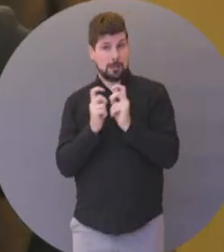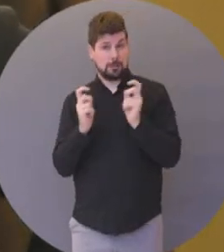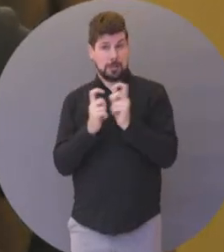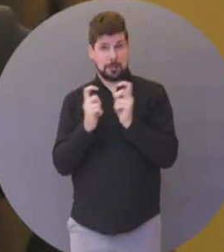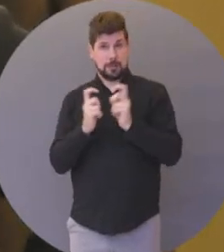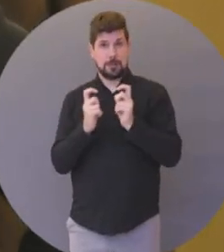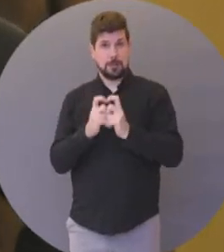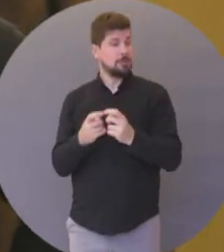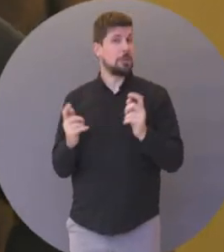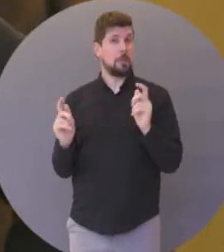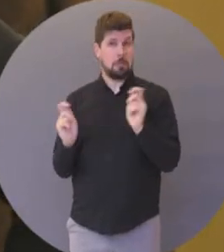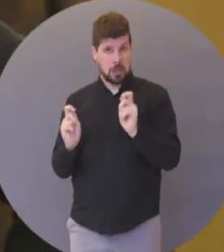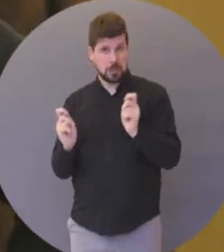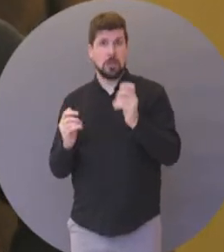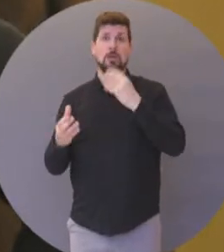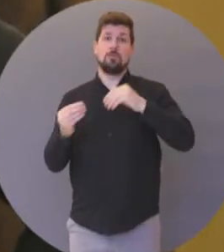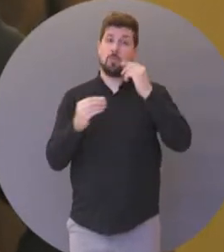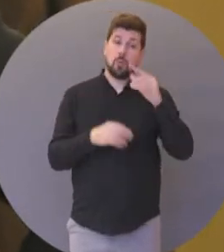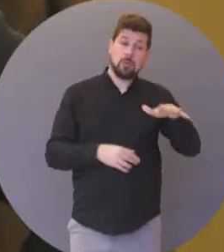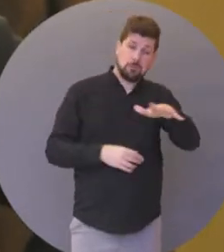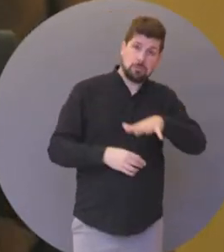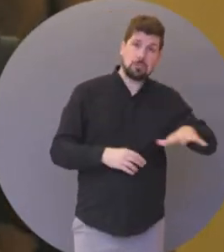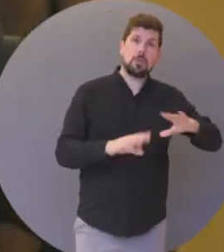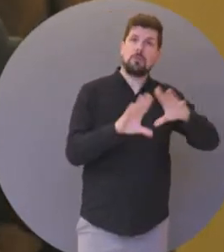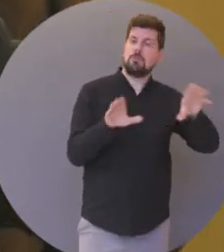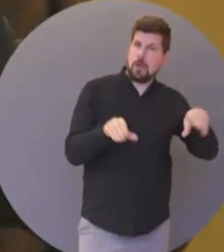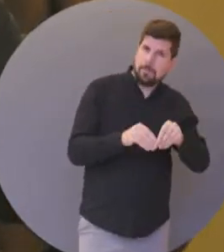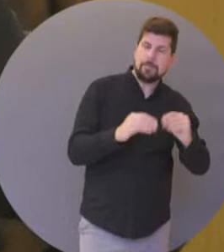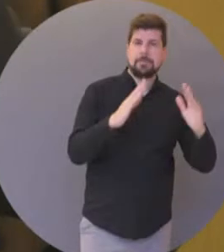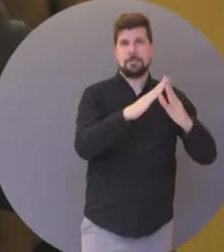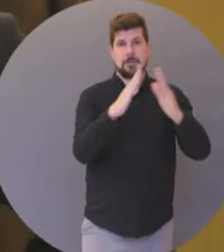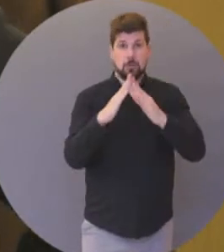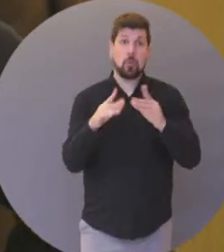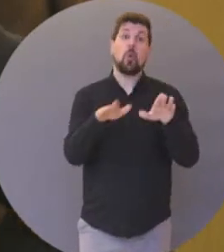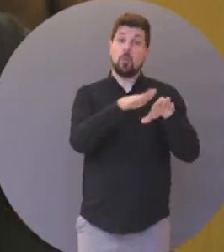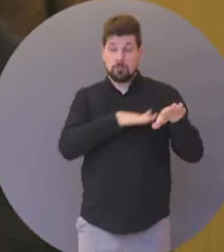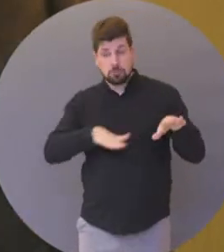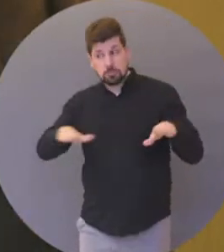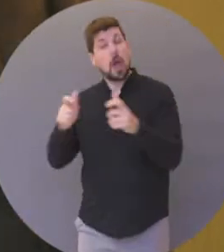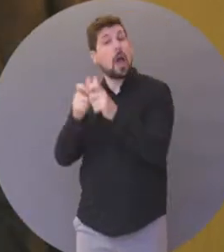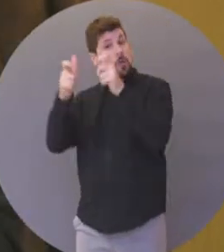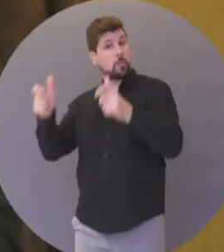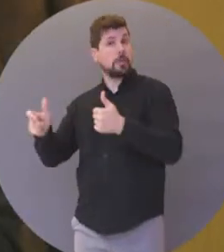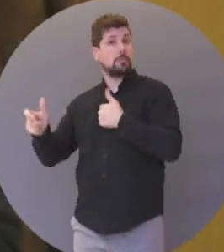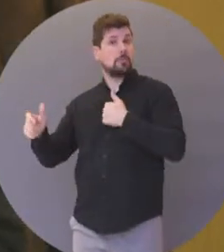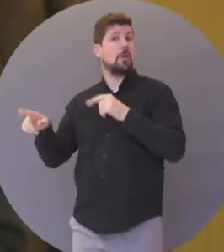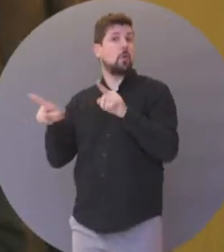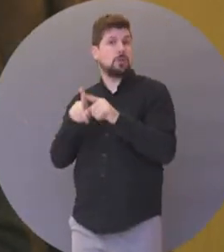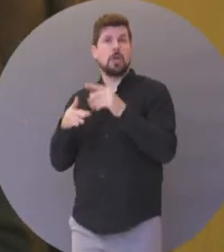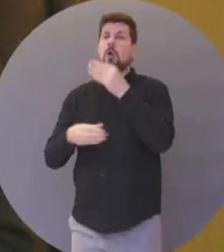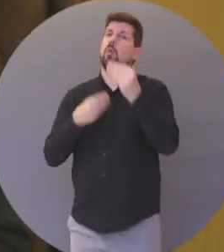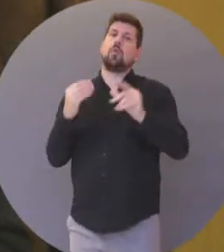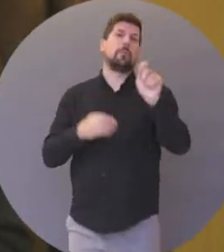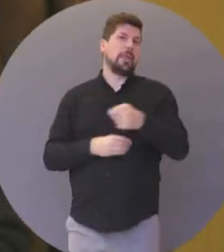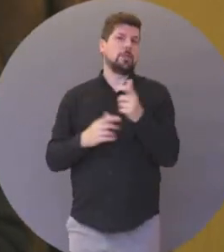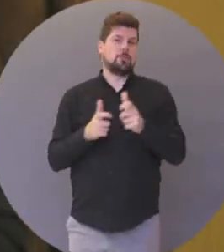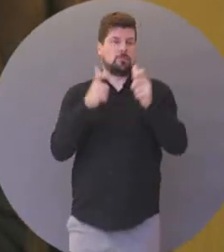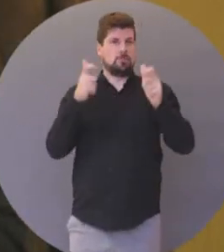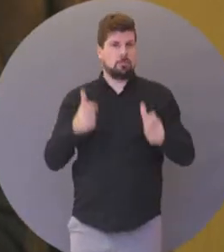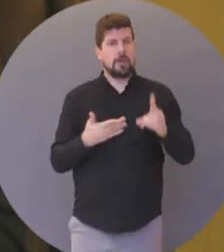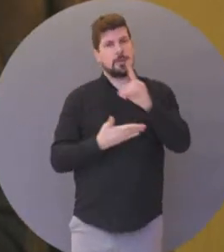ménage à nos entreprises et aussi et chacun comprendra le message à nos collectivités territoriales